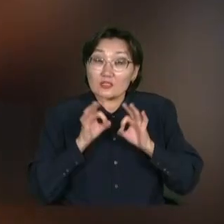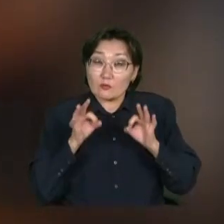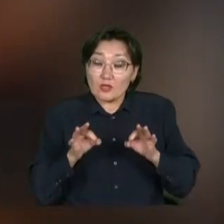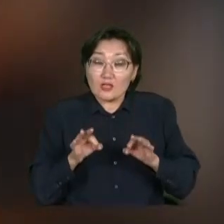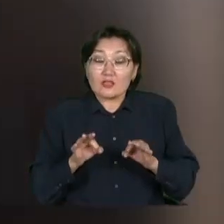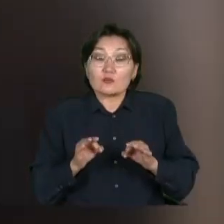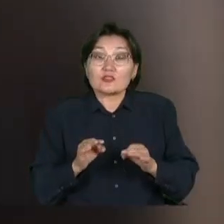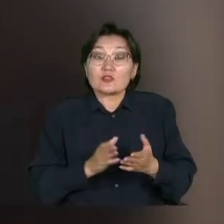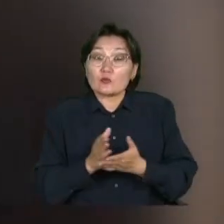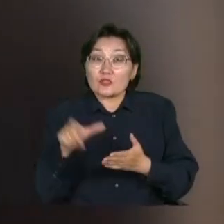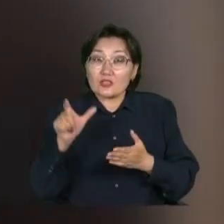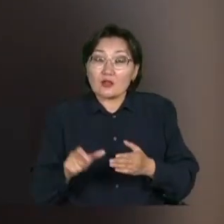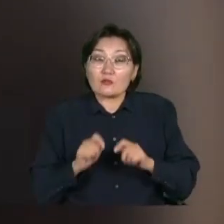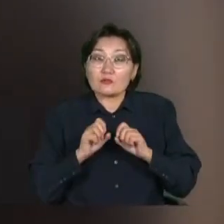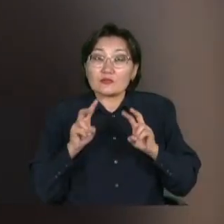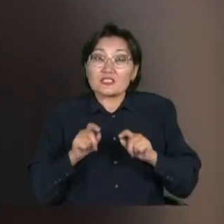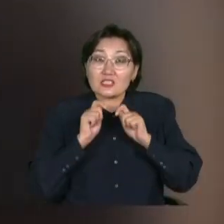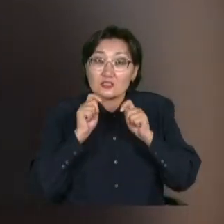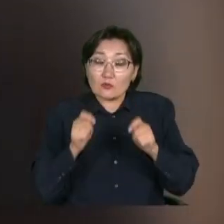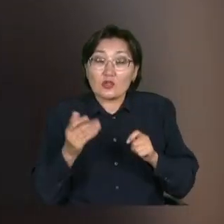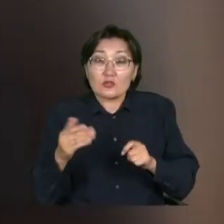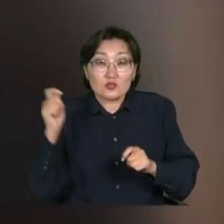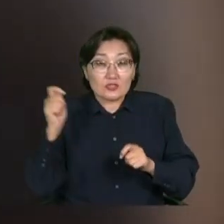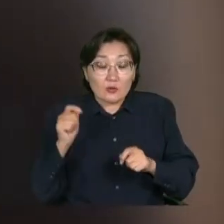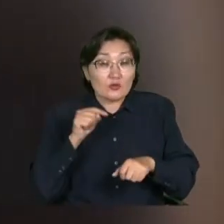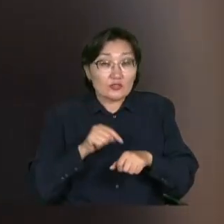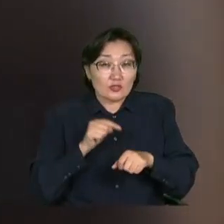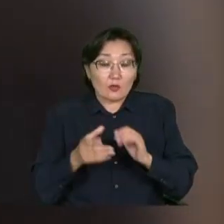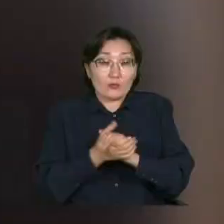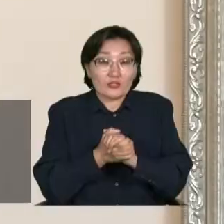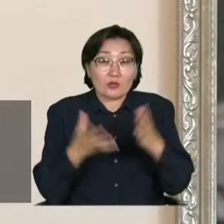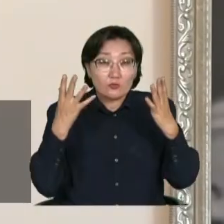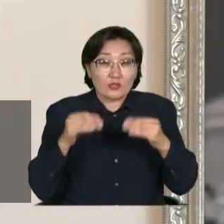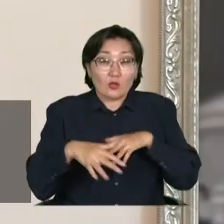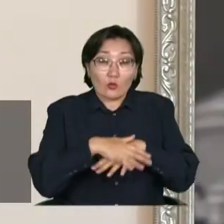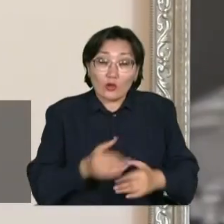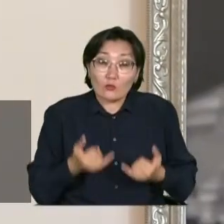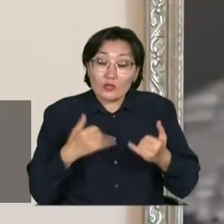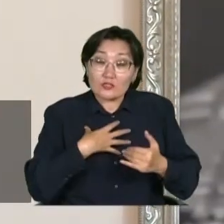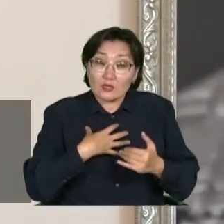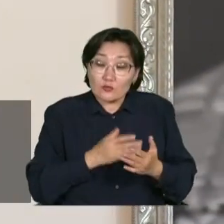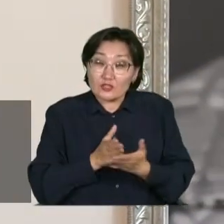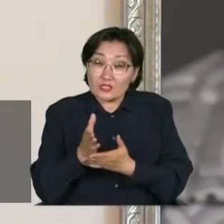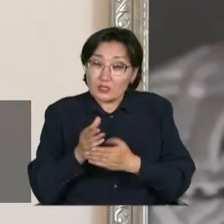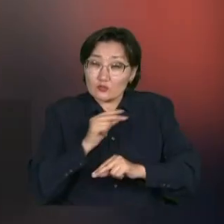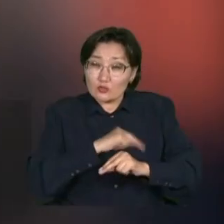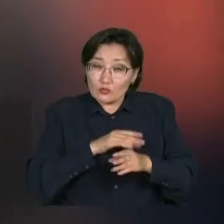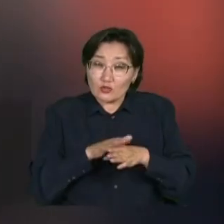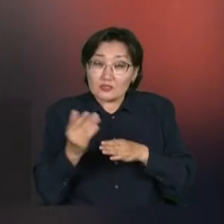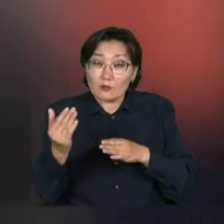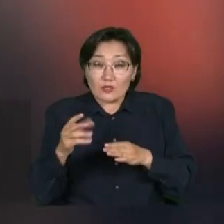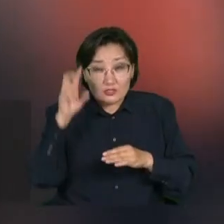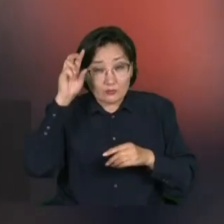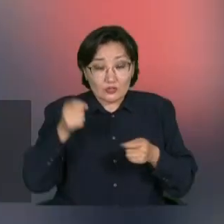ардагерге марапатын арнайы табыстады. Сіз соғысты бастан өткеріп, бейбіт күнде қоғам игілігі үшін маңызды салаларда еңбек еттіңіз деген